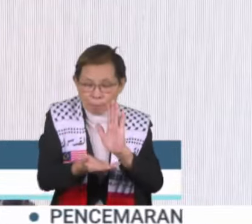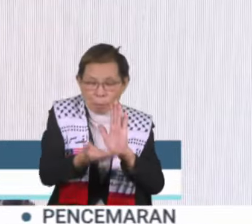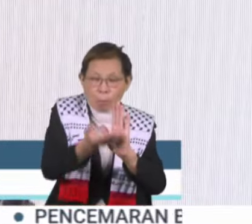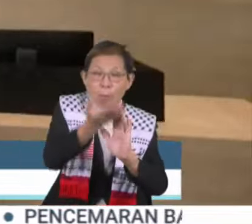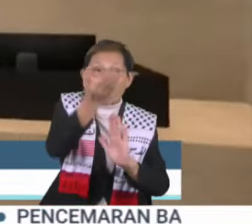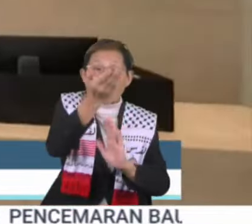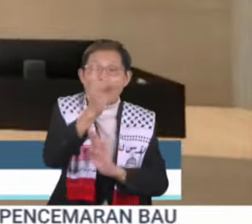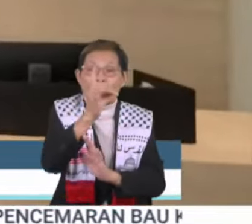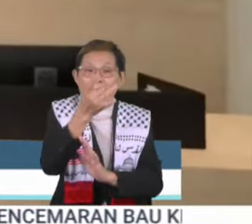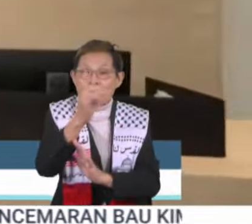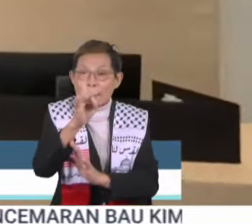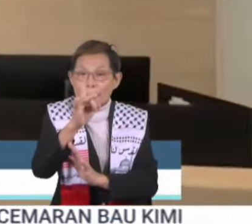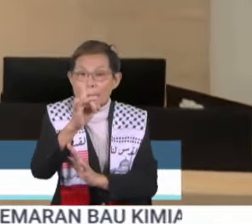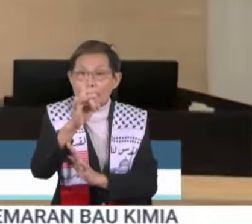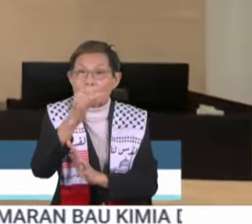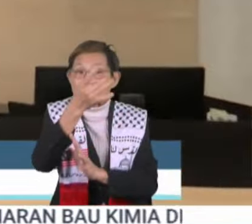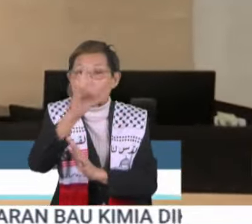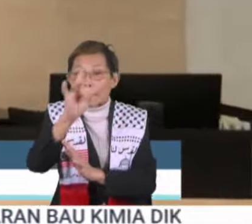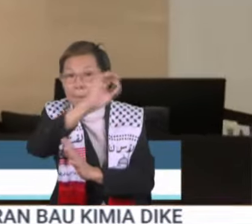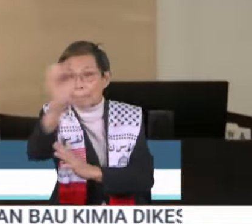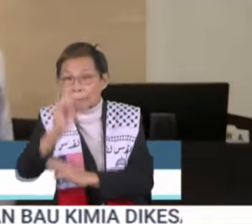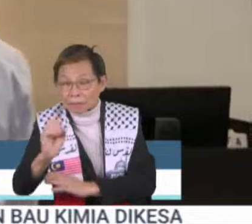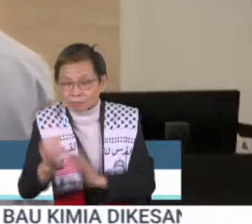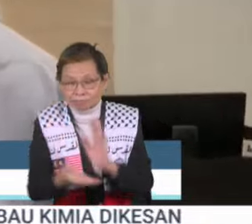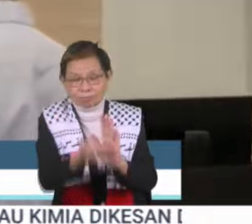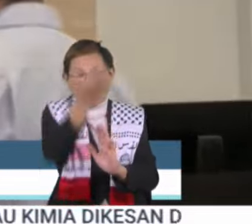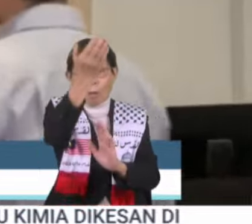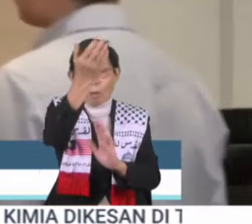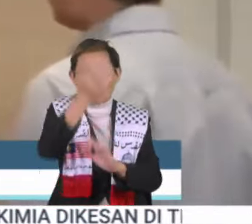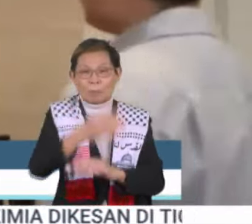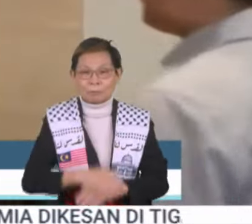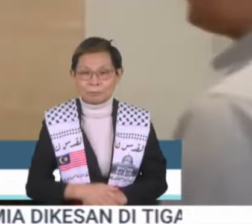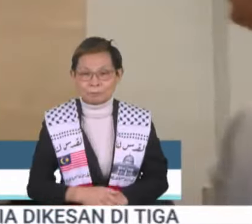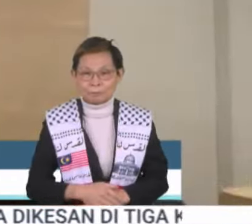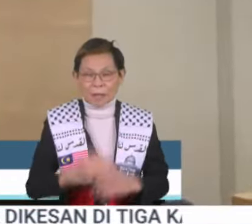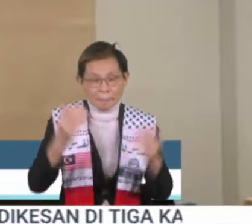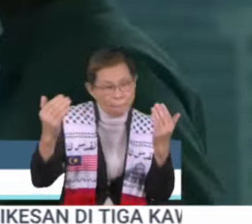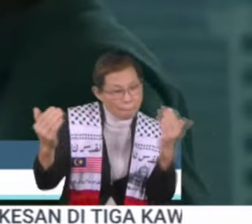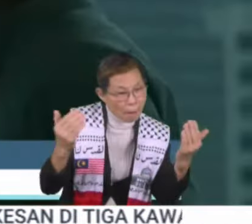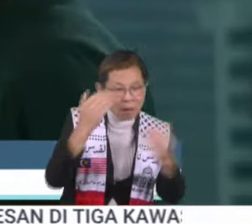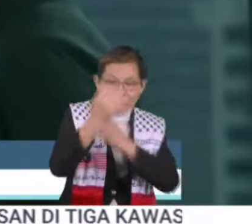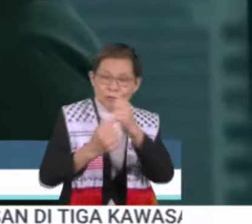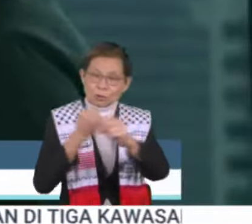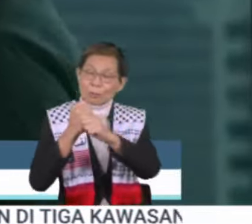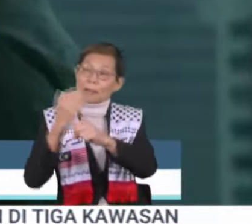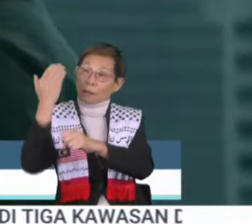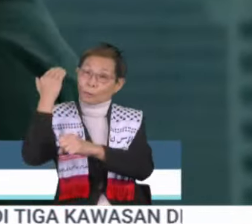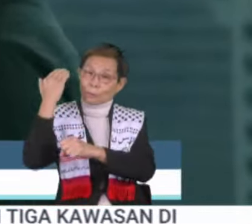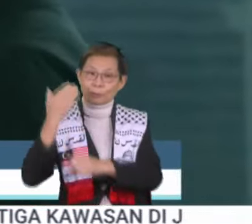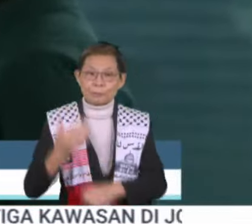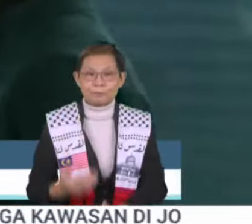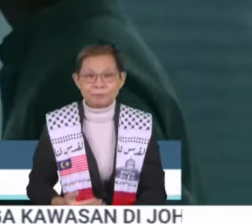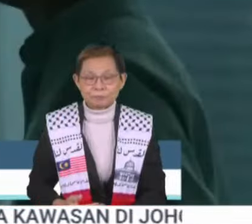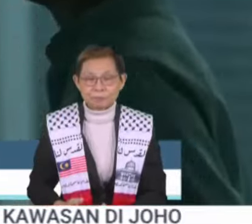sebanyak 18% ketimbang tahun lalu.